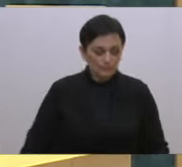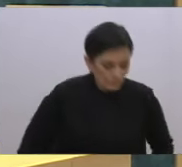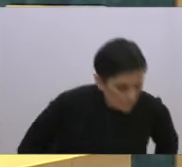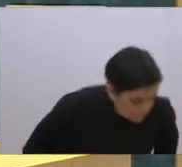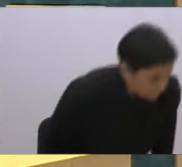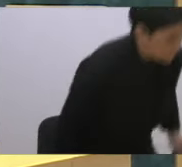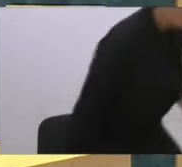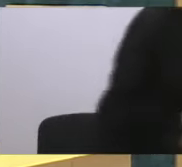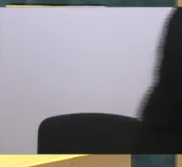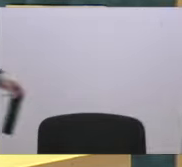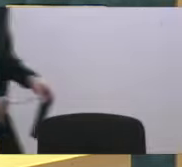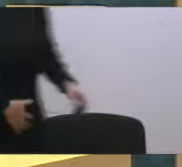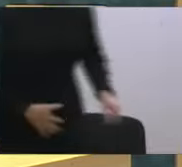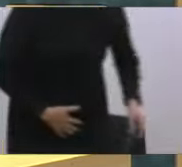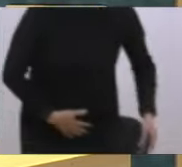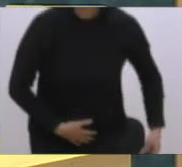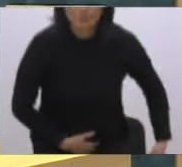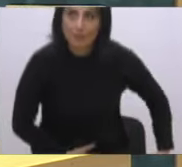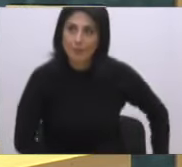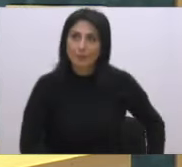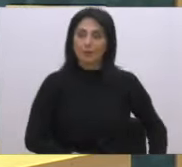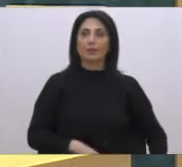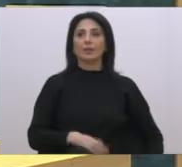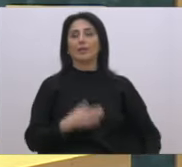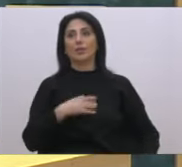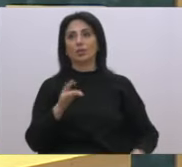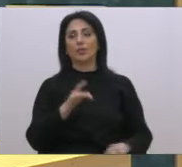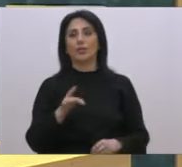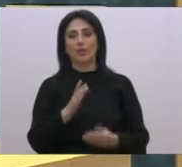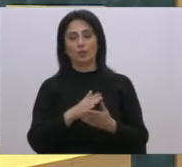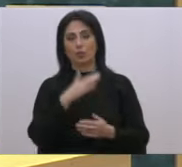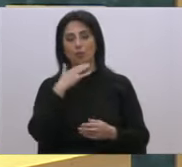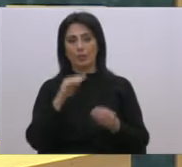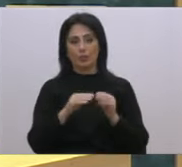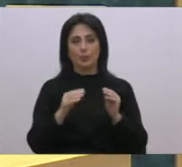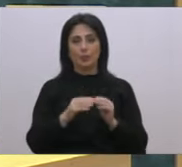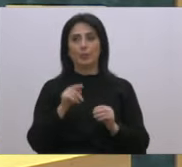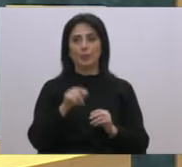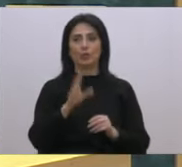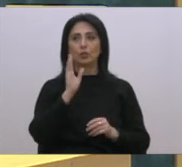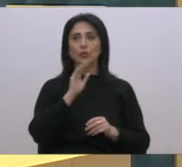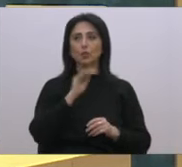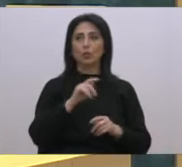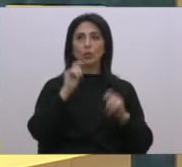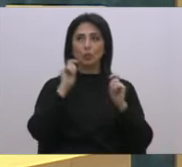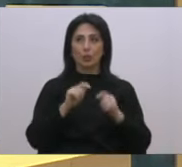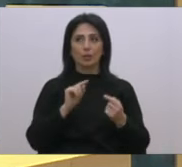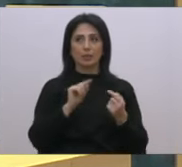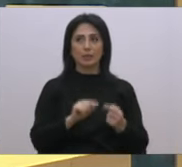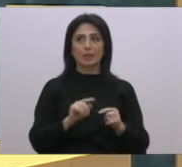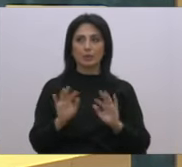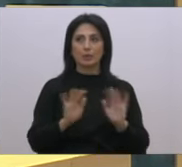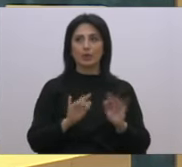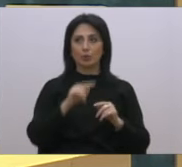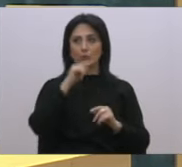ამის დასტურია ასევე ის, რომ მაშინ, როდესაც ჩვენს რეგიონში არის უამრავი გამოწვევები და მაშინ, როდესაც უკრაინის წინააღმდეგ